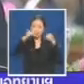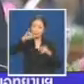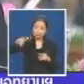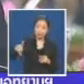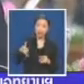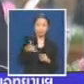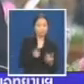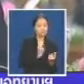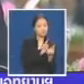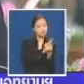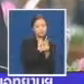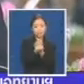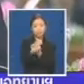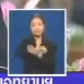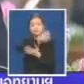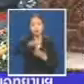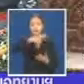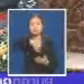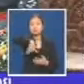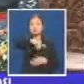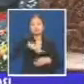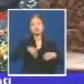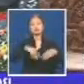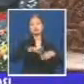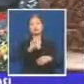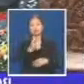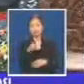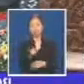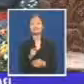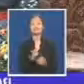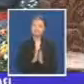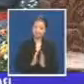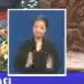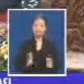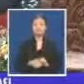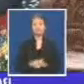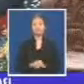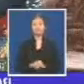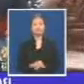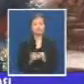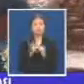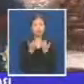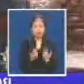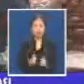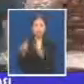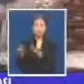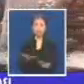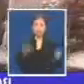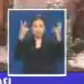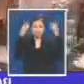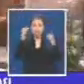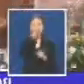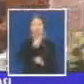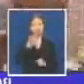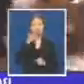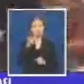พี่น้องเครือข่ายสวัสดิการชุมชน และในโอกาสสำคัญนี้ขอกราบเรียนเชิญพระท่านนายกรัฐมนตรีนายอภิสิทธิ์เวชช